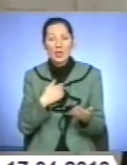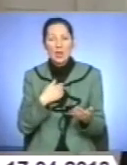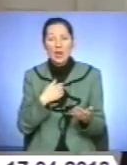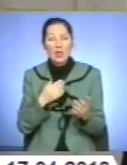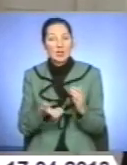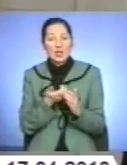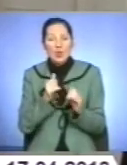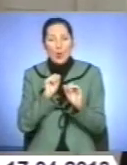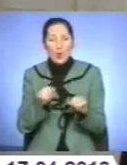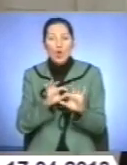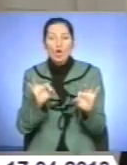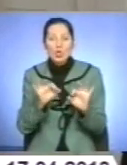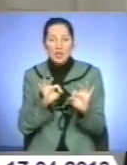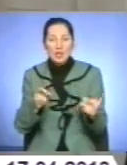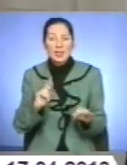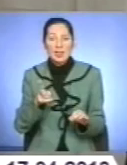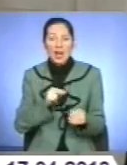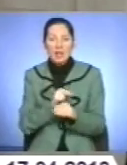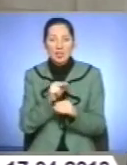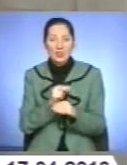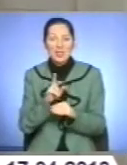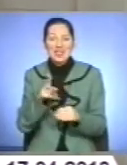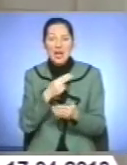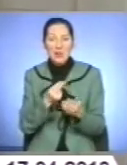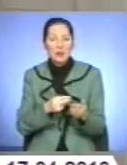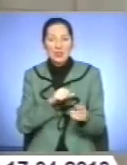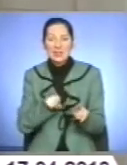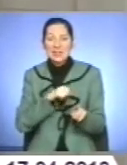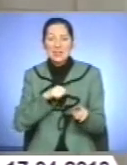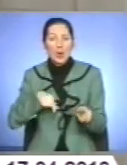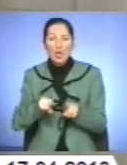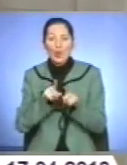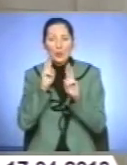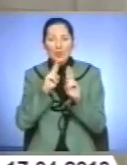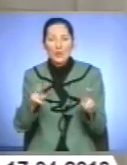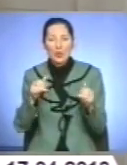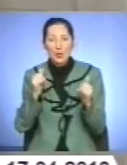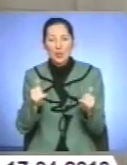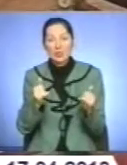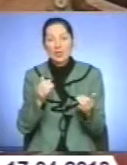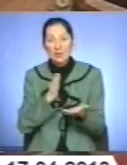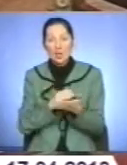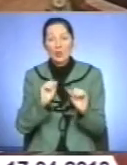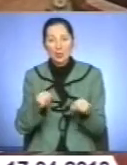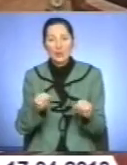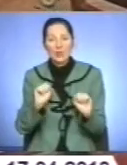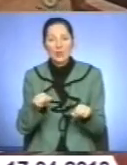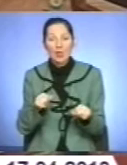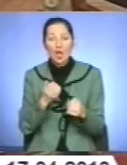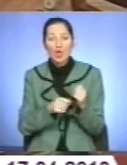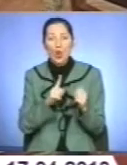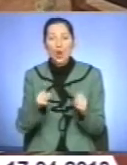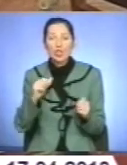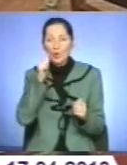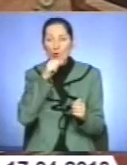недостатньо можу їй розказати, як і навчити, як малювати писанки, бо сама такого не вмію, а зараз діток є, мають можливість. З кожним роком,